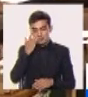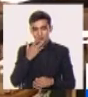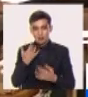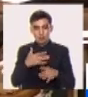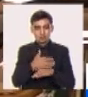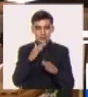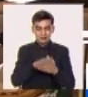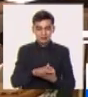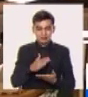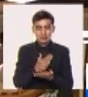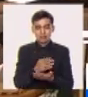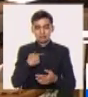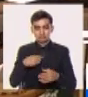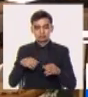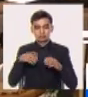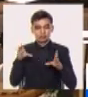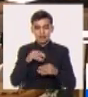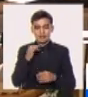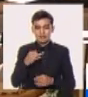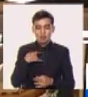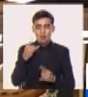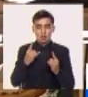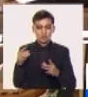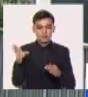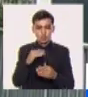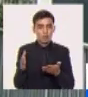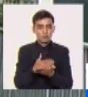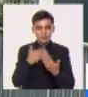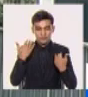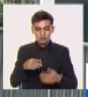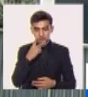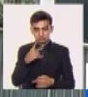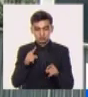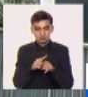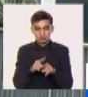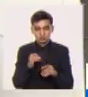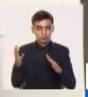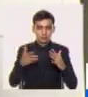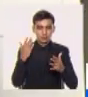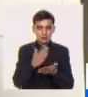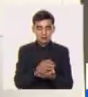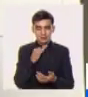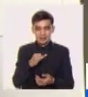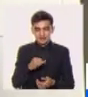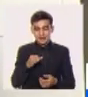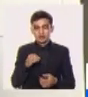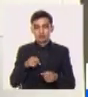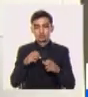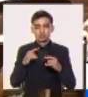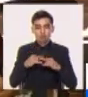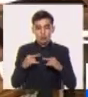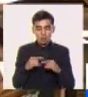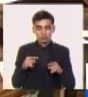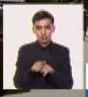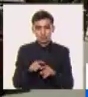мы потратились и сняли все окна. И прилегающая территория, прилегающие столы считаются как